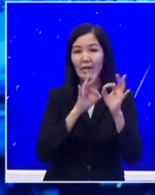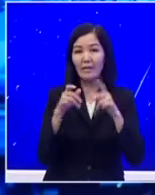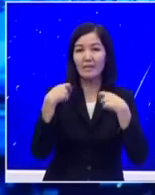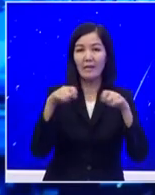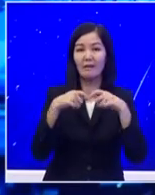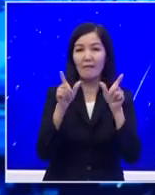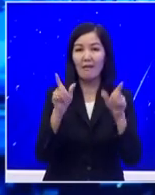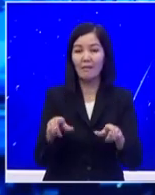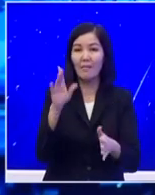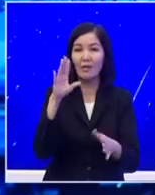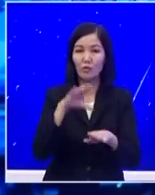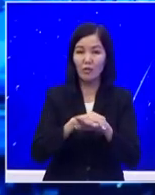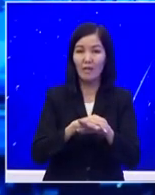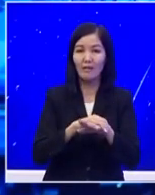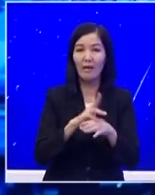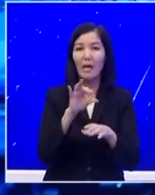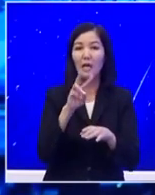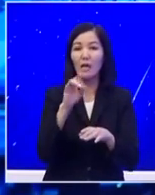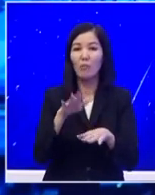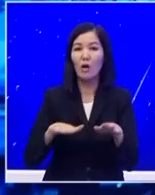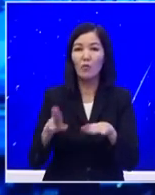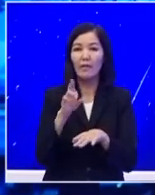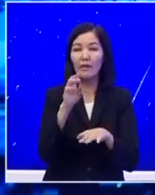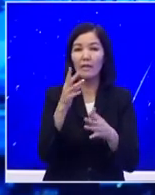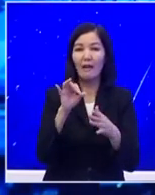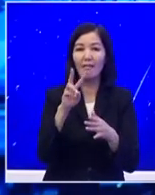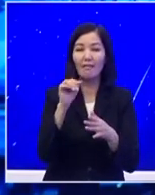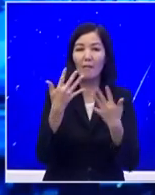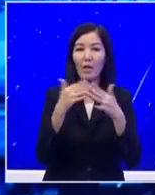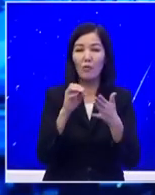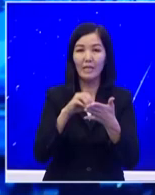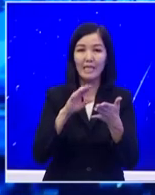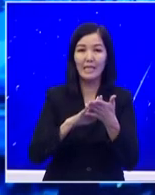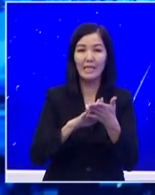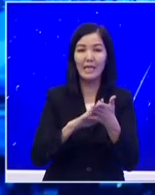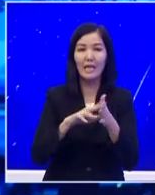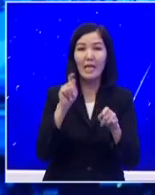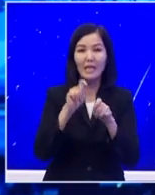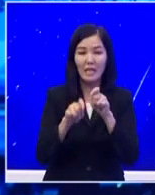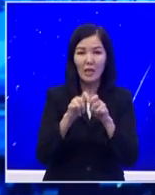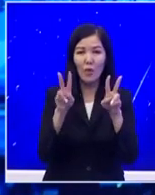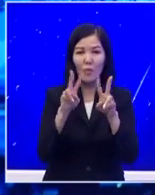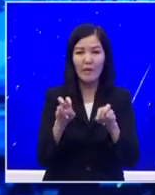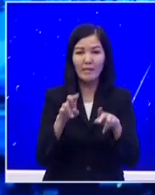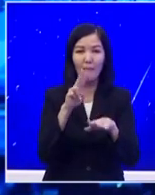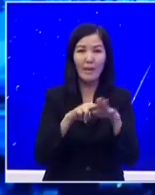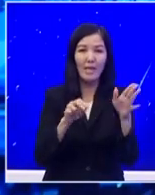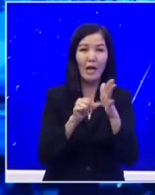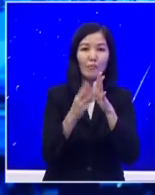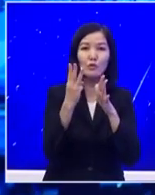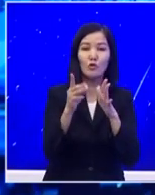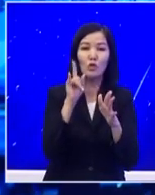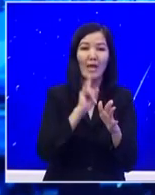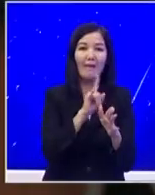саудалаған азаматша ұсталды. Дерек Кербұлақ ауданына қарасты Алтынемел ауылында тіркелген. Тергеу барысында полицейлер 63